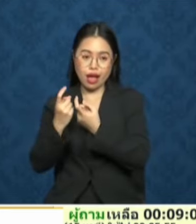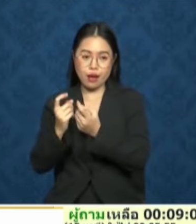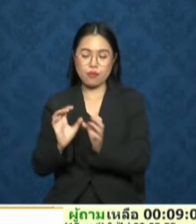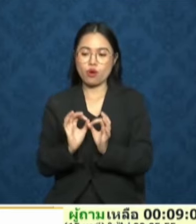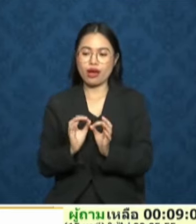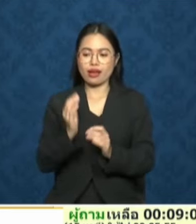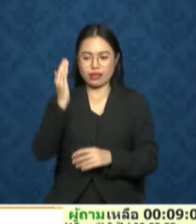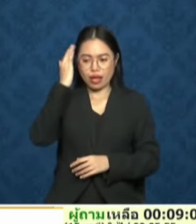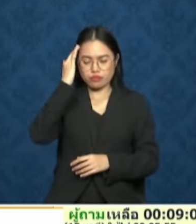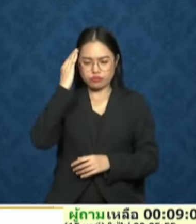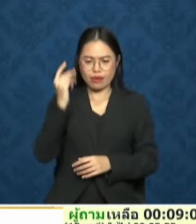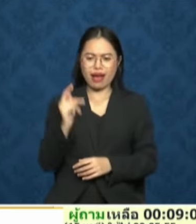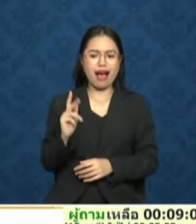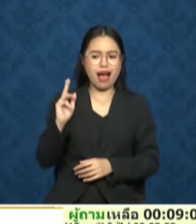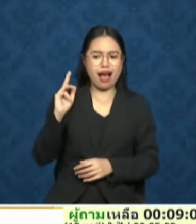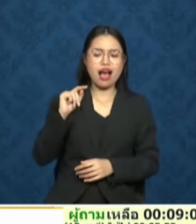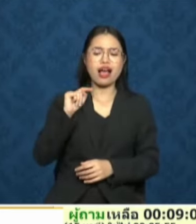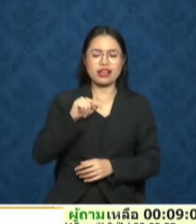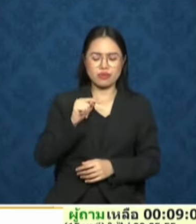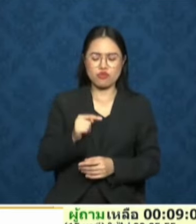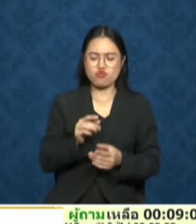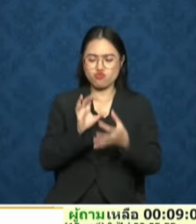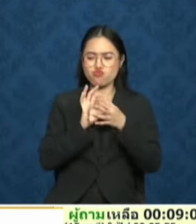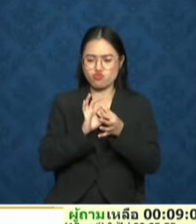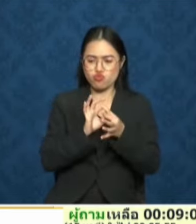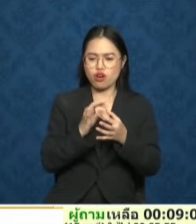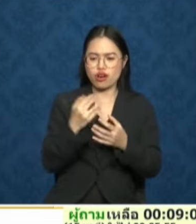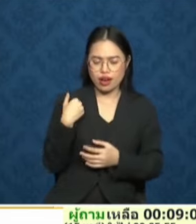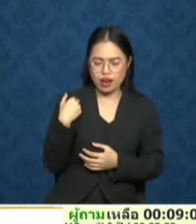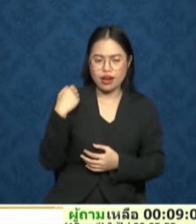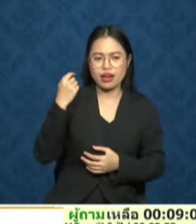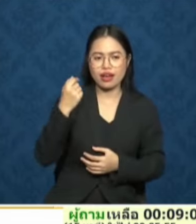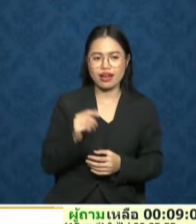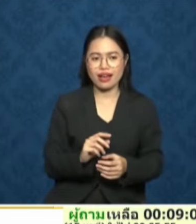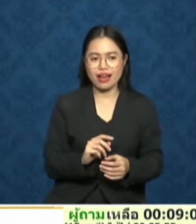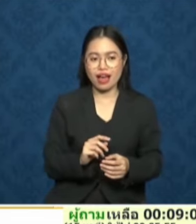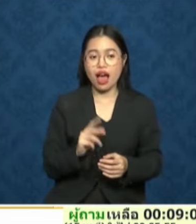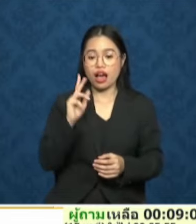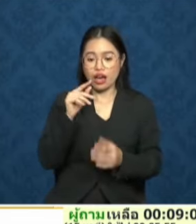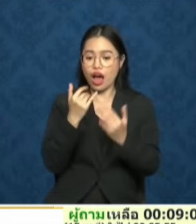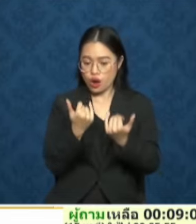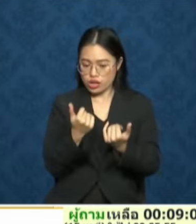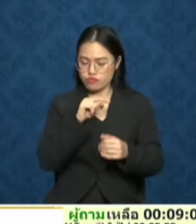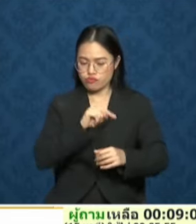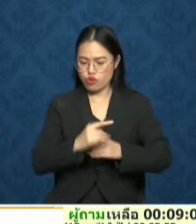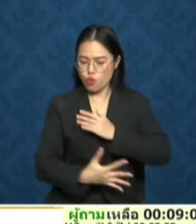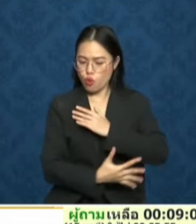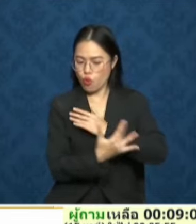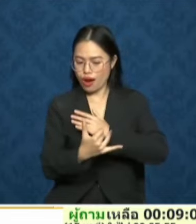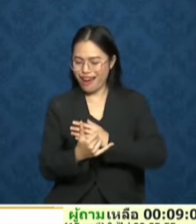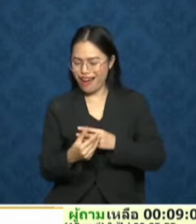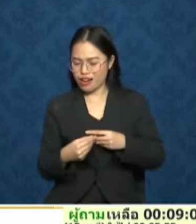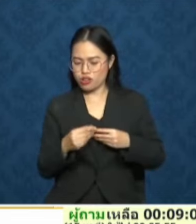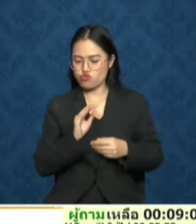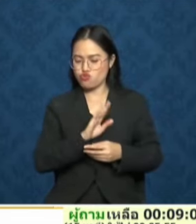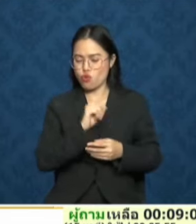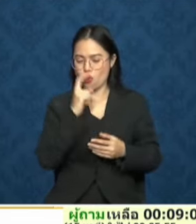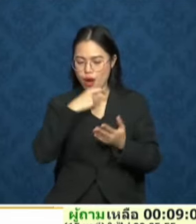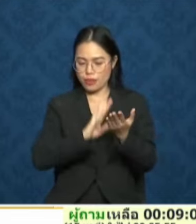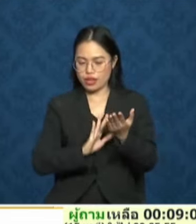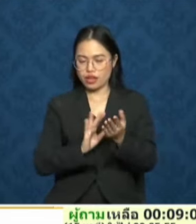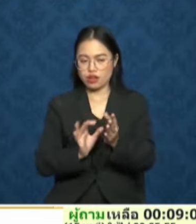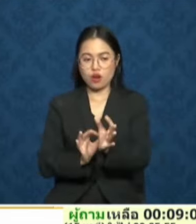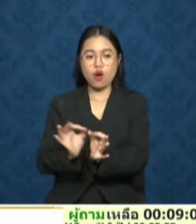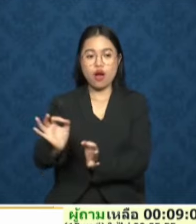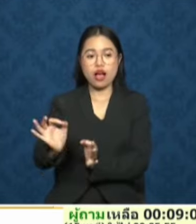somอบดีค่ะวเรื่องนี้เปนความห่วงใยแต่สำหรบรัฐบาลเองเรื่องนี้ถือเป็โอกาสของประเทศค่ะก่อนอื่น ทั้onda จรดศาลคำ